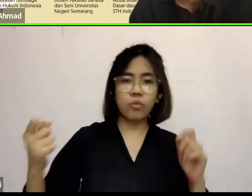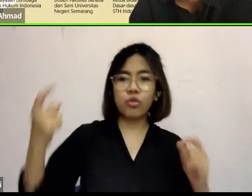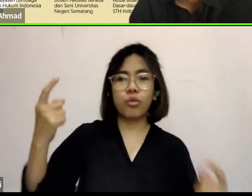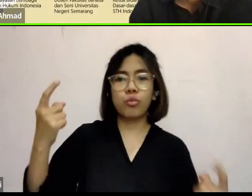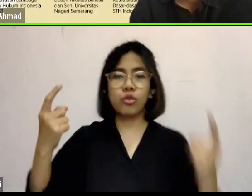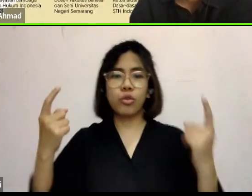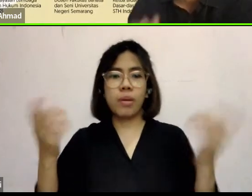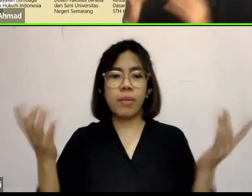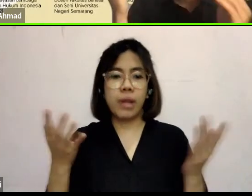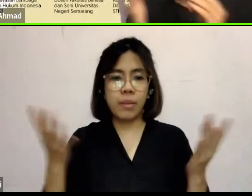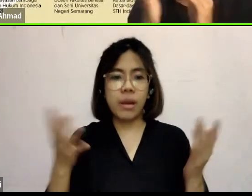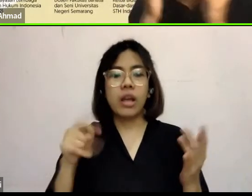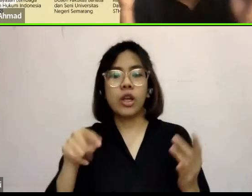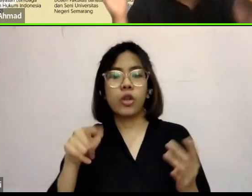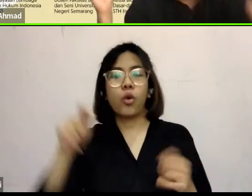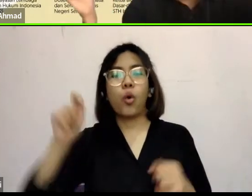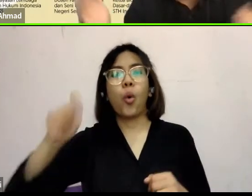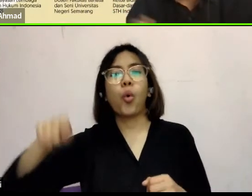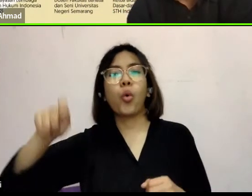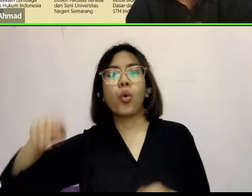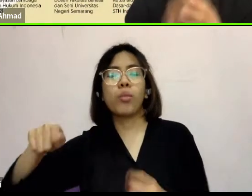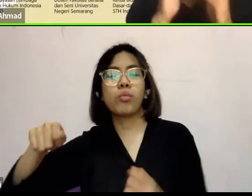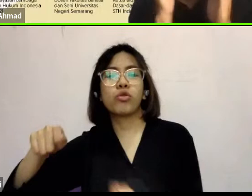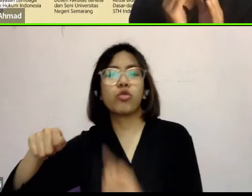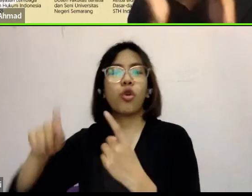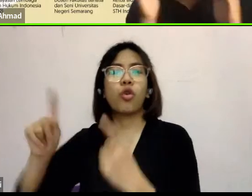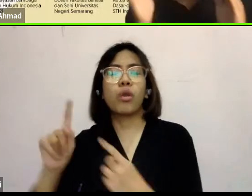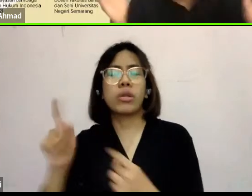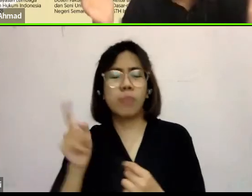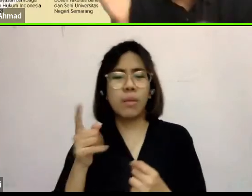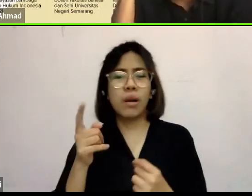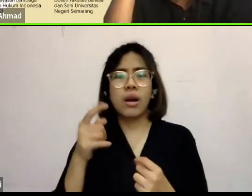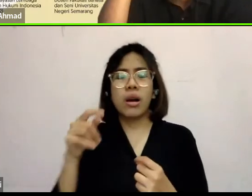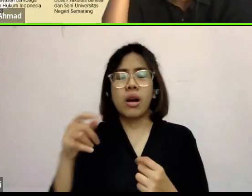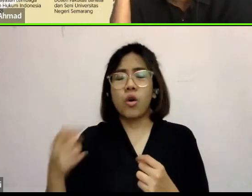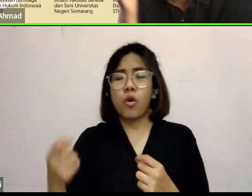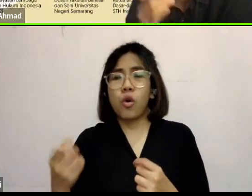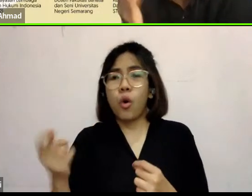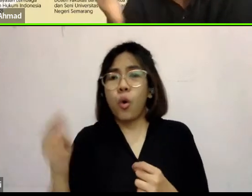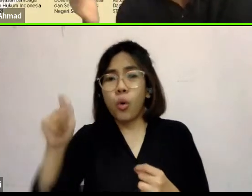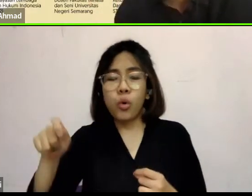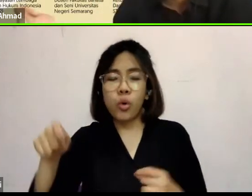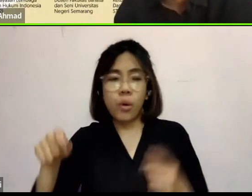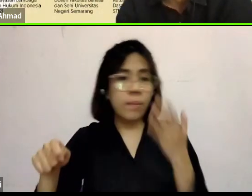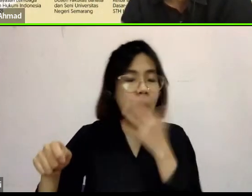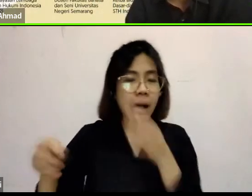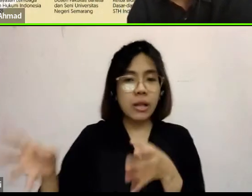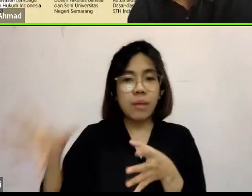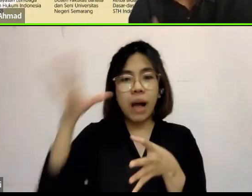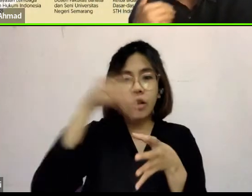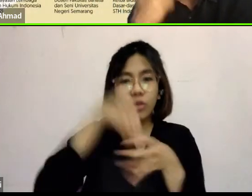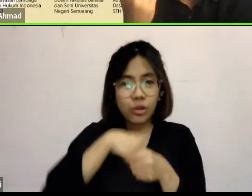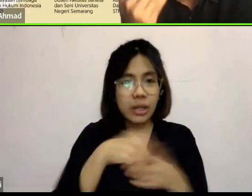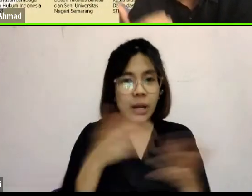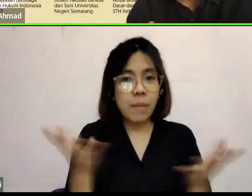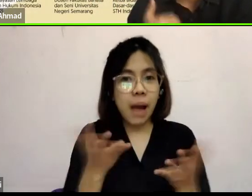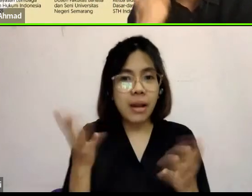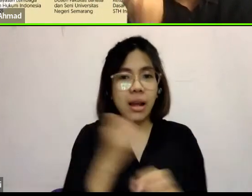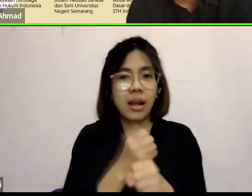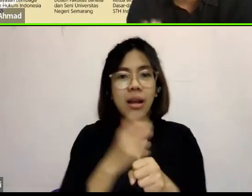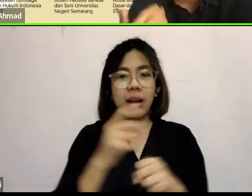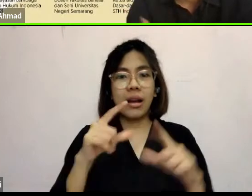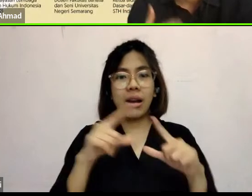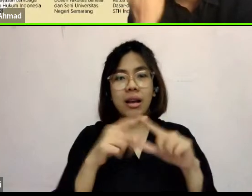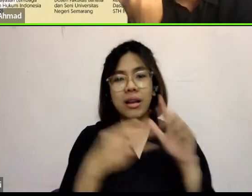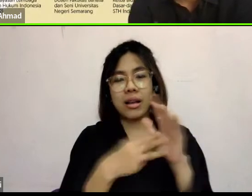itu grammer itu ya struktur Bagaimana kemudian yang disebut sebagai struktur hukum tertulis pertama itu membuat kita